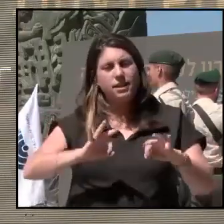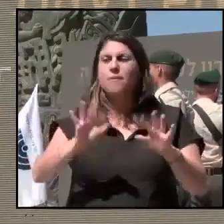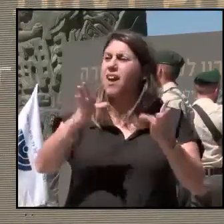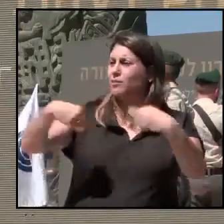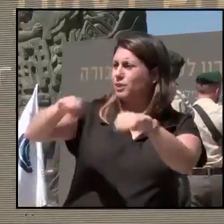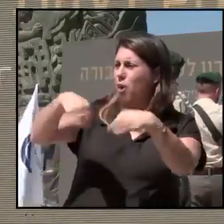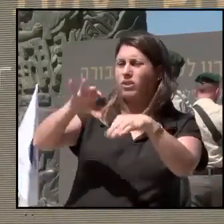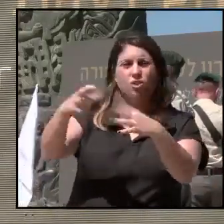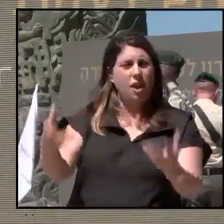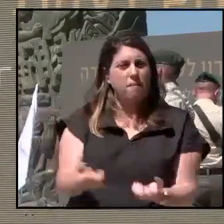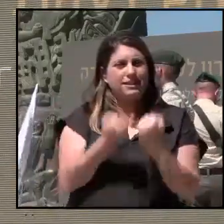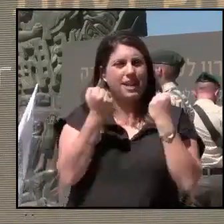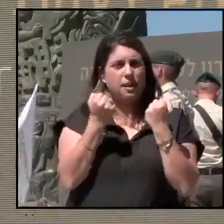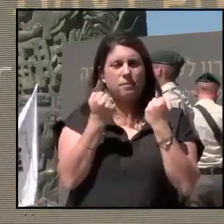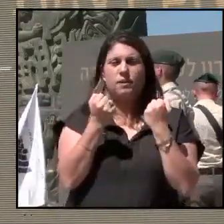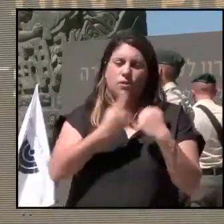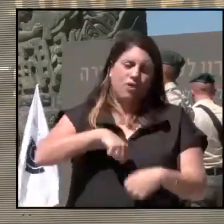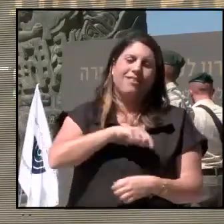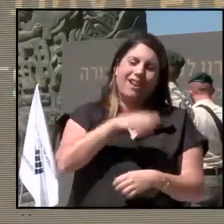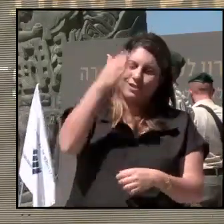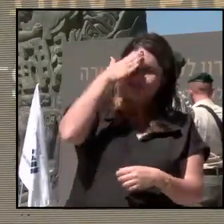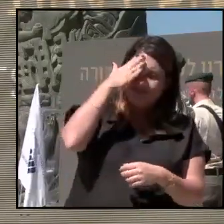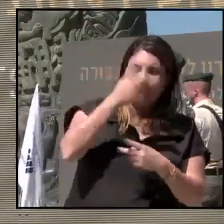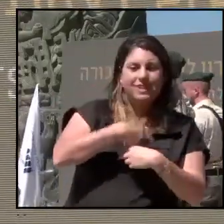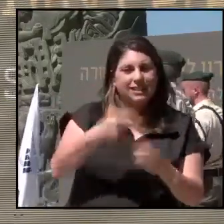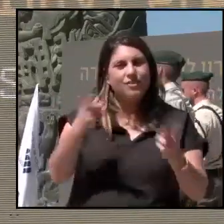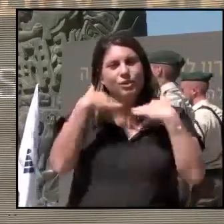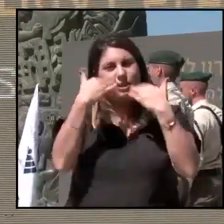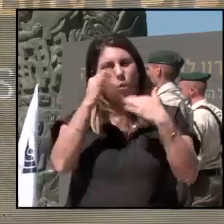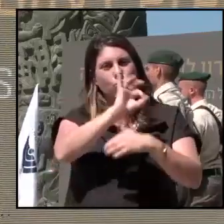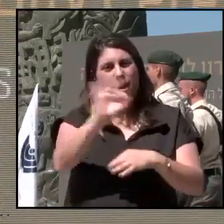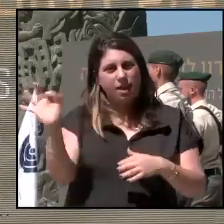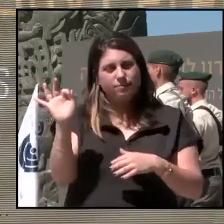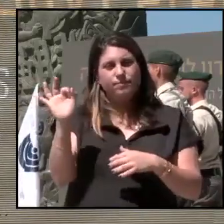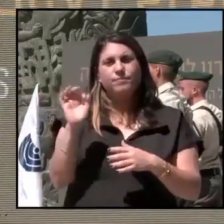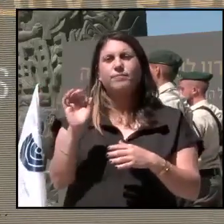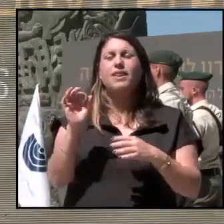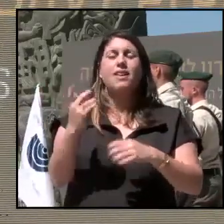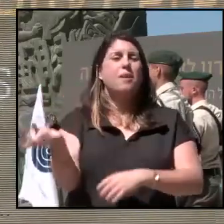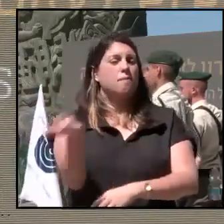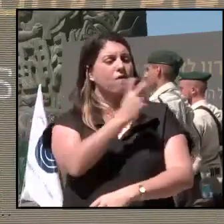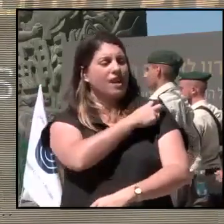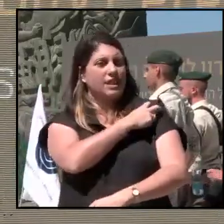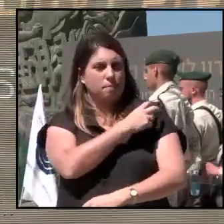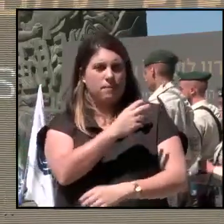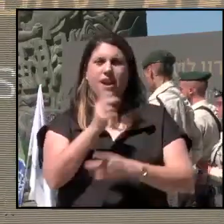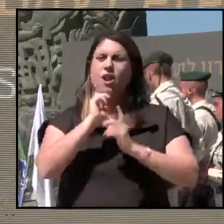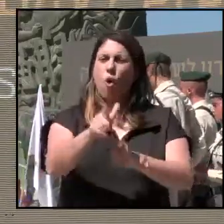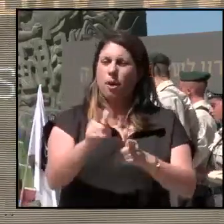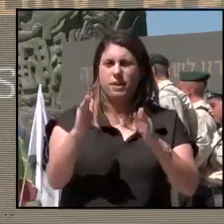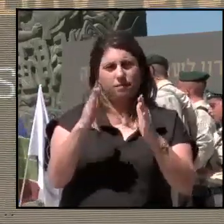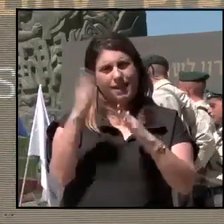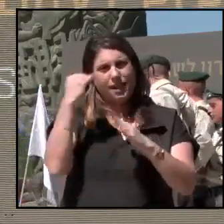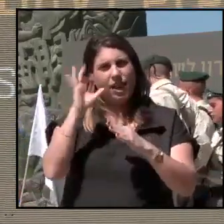משפחותיהם של המצילים, אשר נחשפנו לסיפור גבורתם ומורשתם יוצאי הדופן, מפקדי ולוחמי בית הספר החילי של משמר